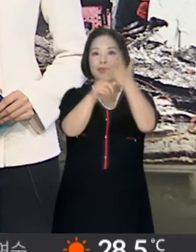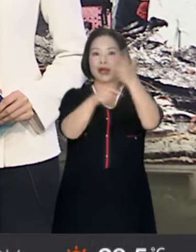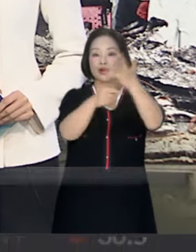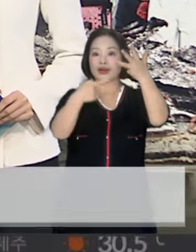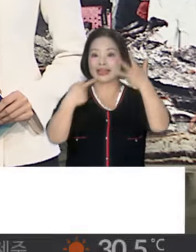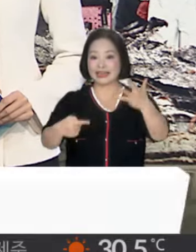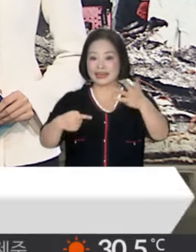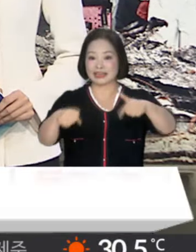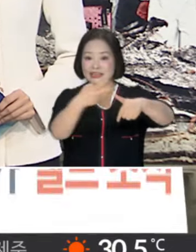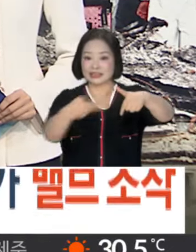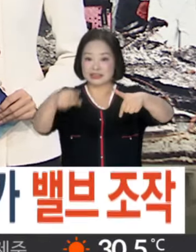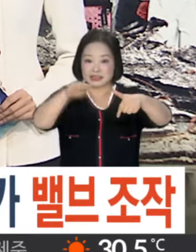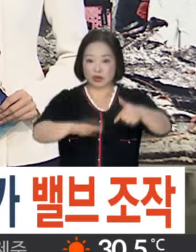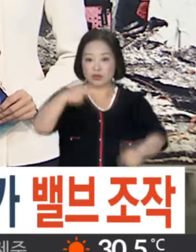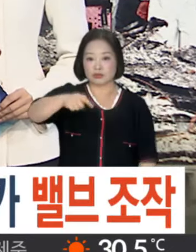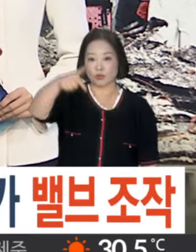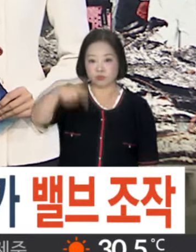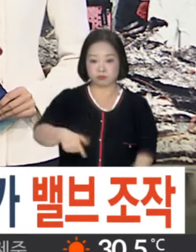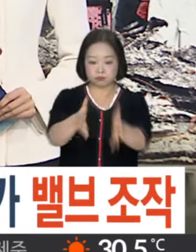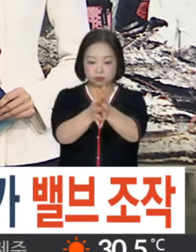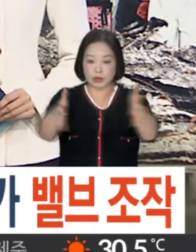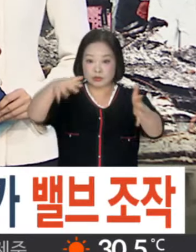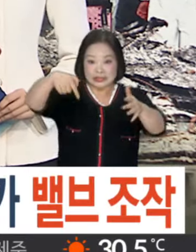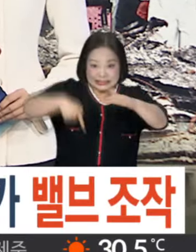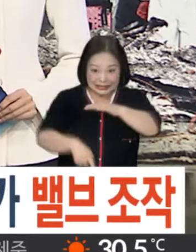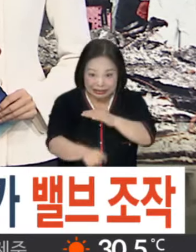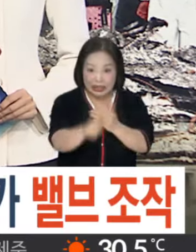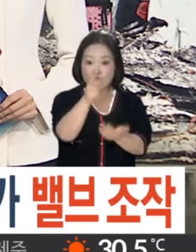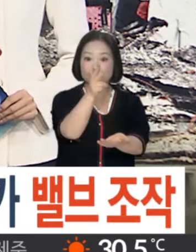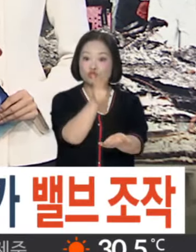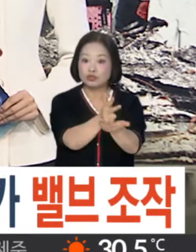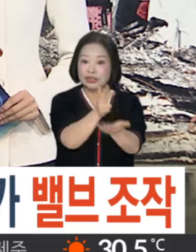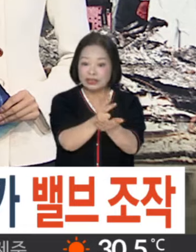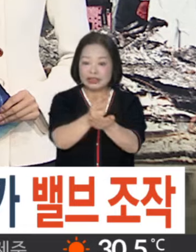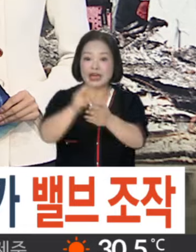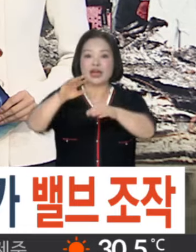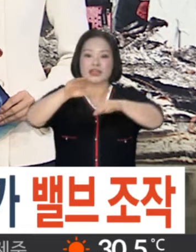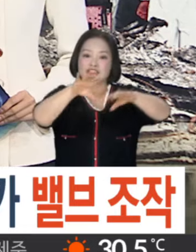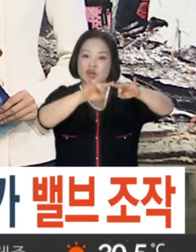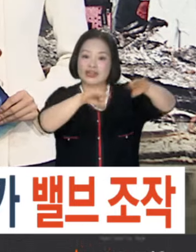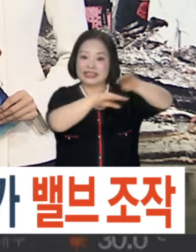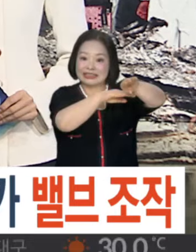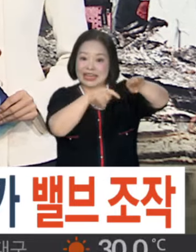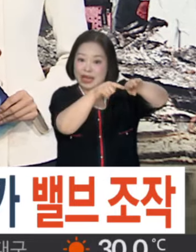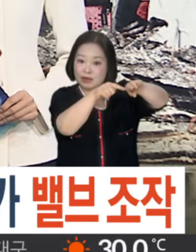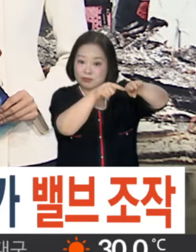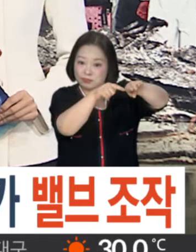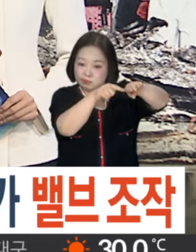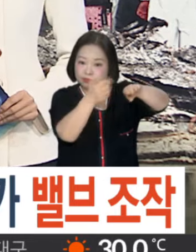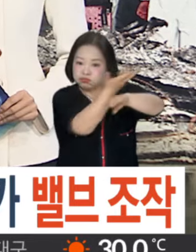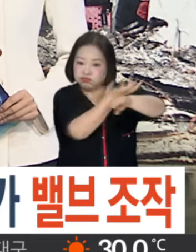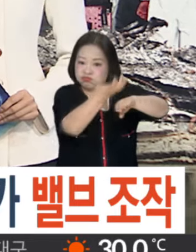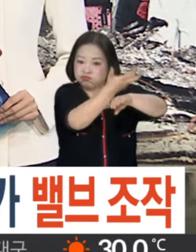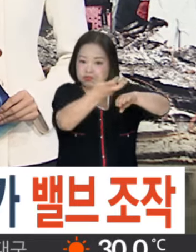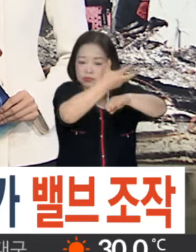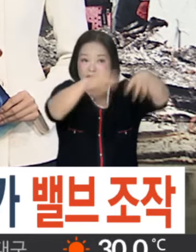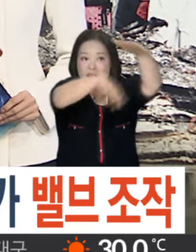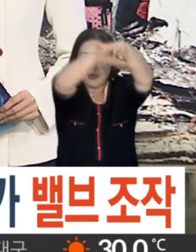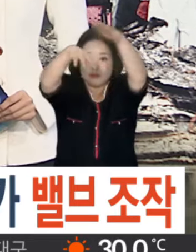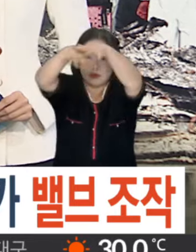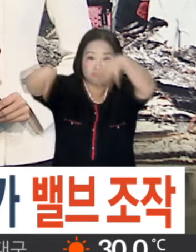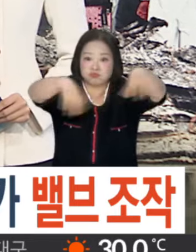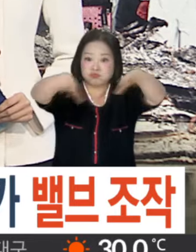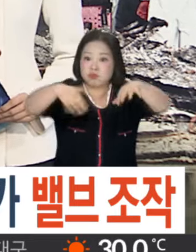네 지난 1일 인천 서구 아파트에서 일어난 지하 주차장 전기차 화재 당시에 스프링클러가 작동하지 않은 것으로